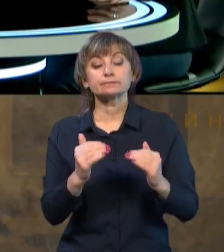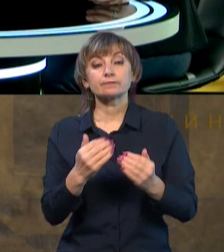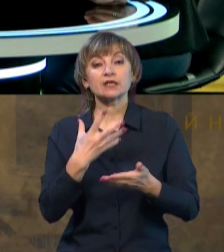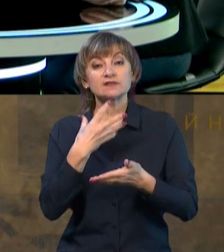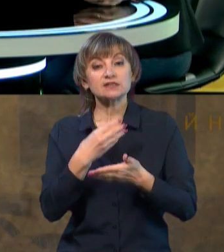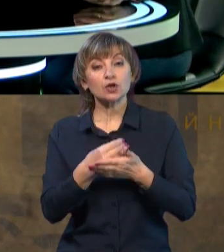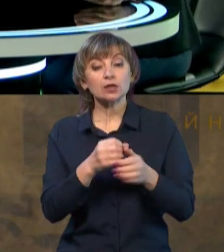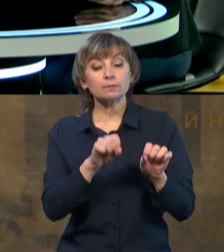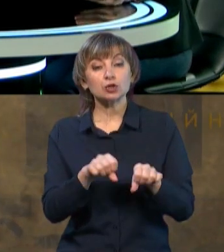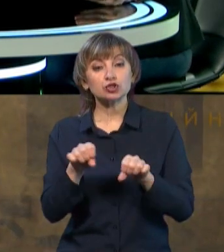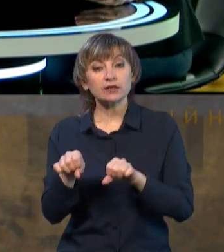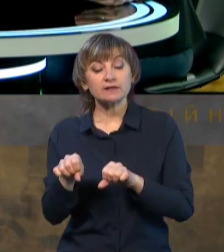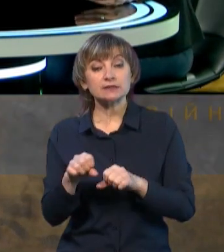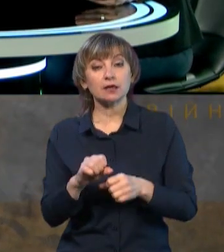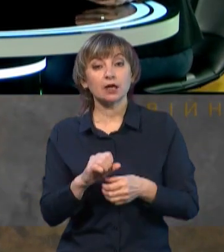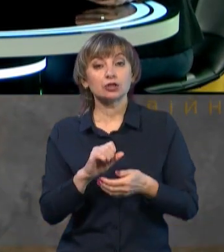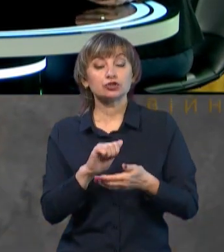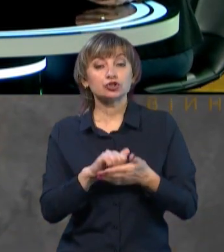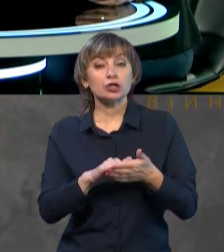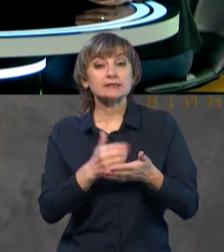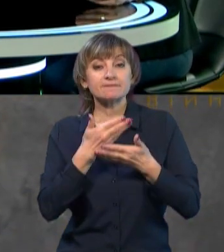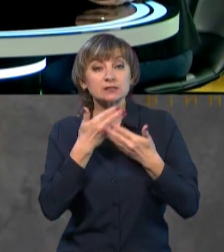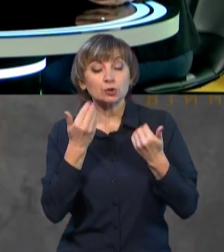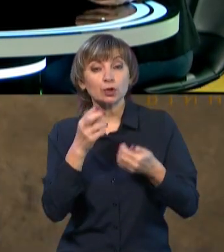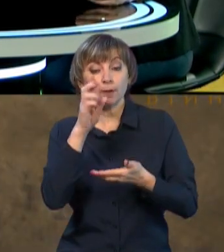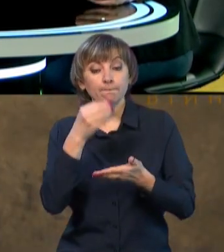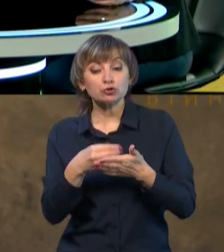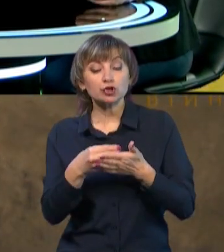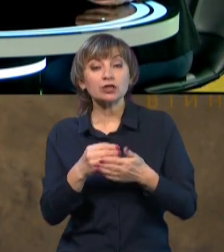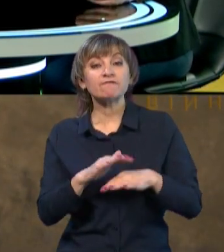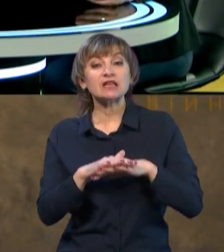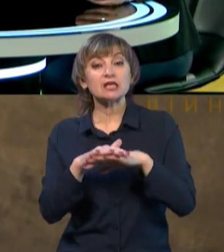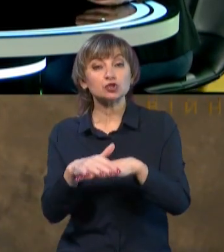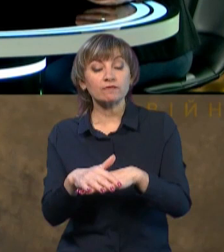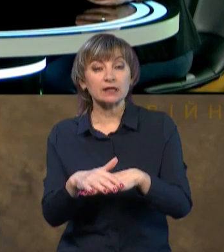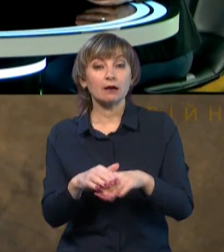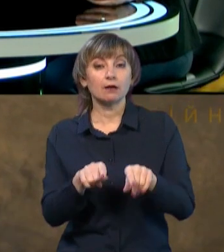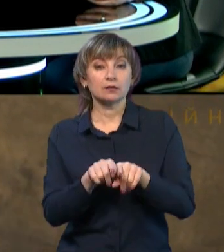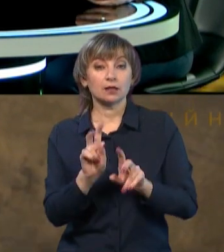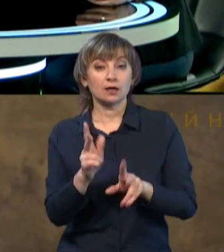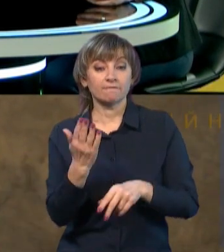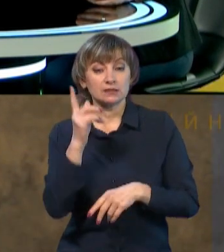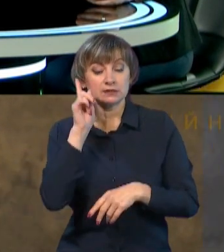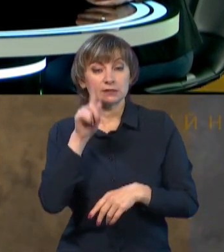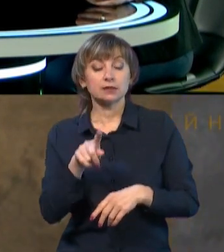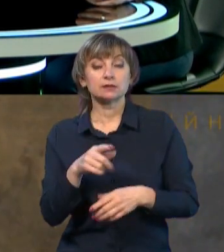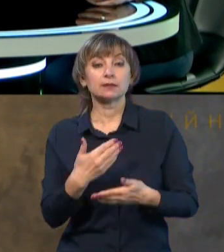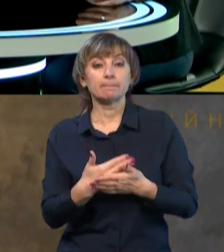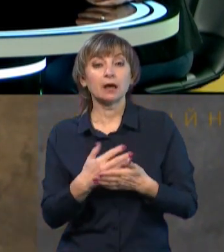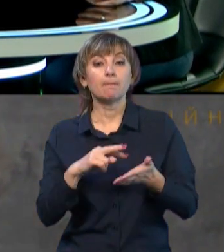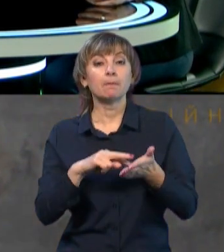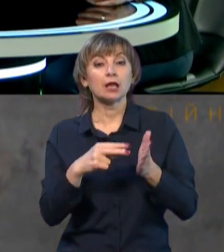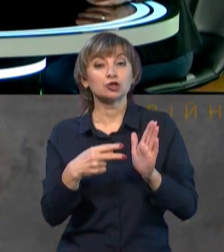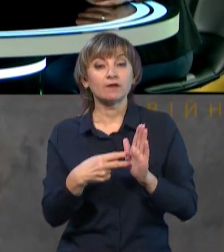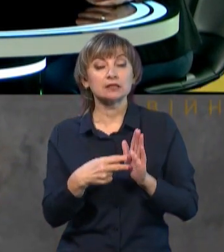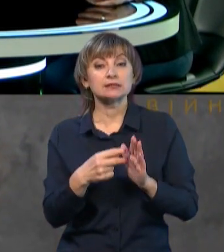своїх можливостях через відсутність бюджетного фінансування. Так, як ви знаєте, напевно,